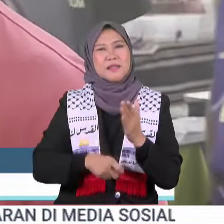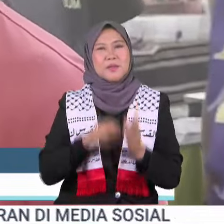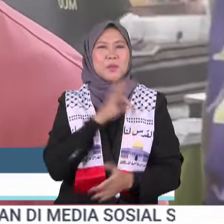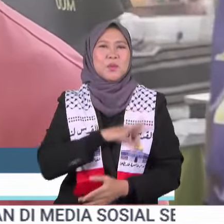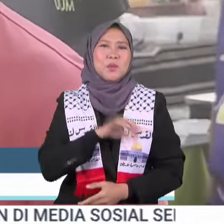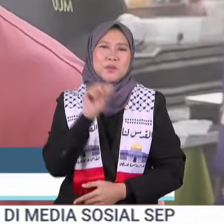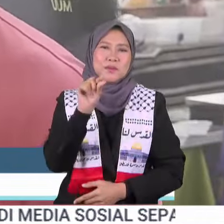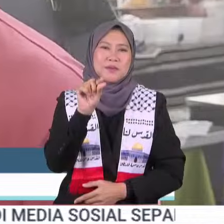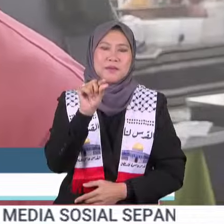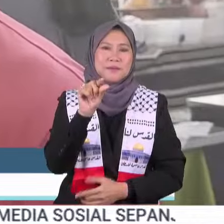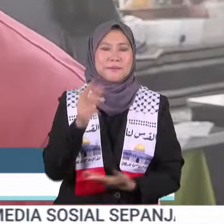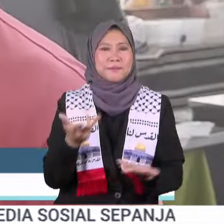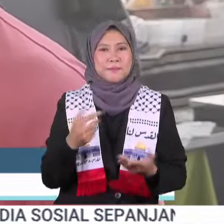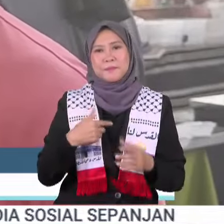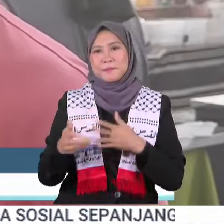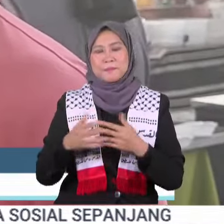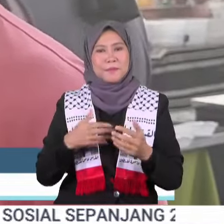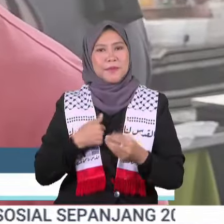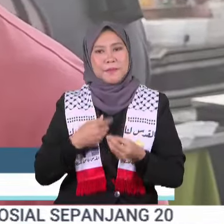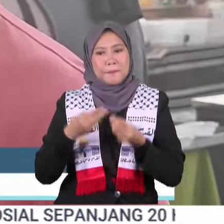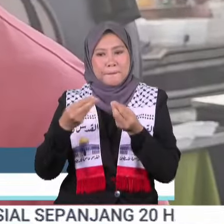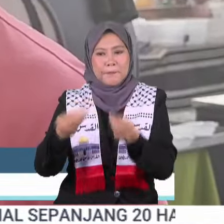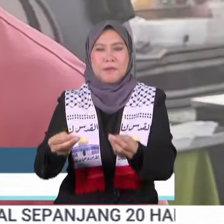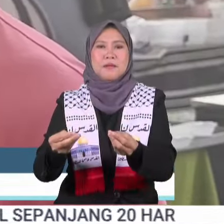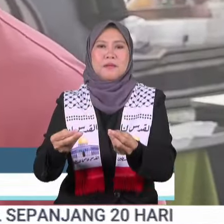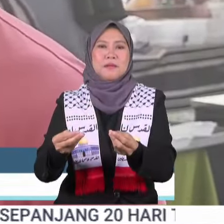mangt Ca saya lebih